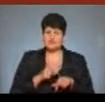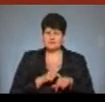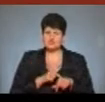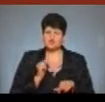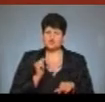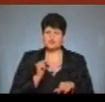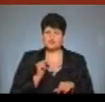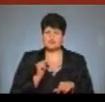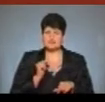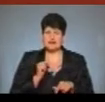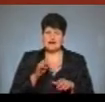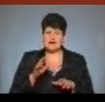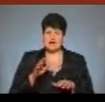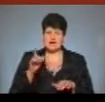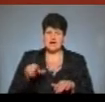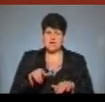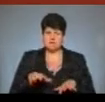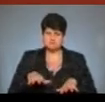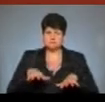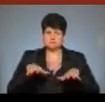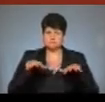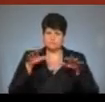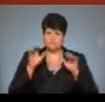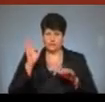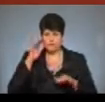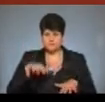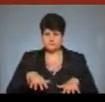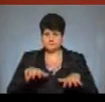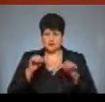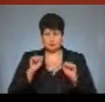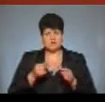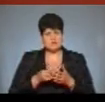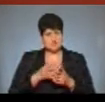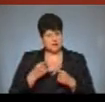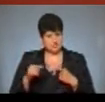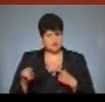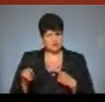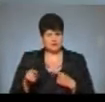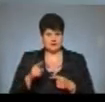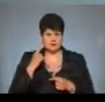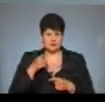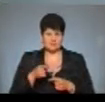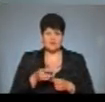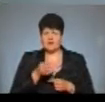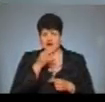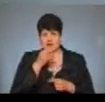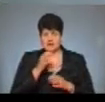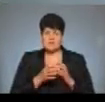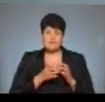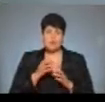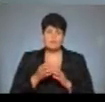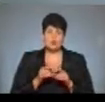ж як ріки піднімалися, то, в принципі, може бути цінова політика трохи іншою, які ваші бачать. На ранні помідори,